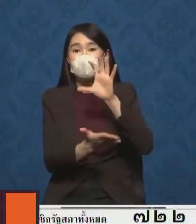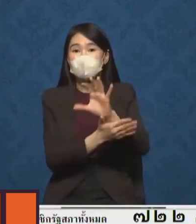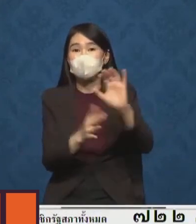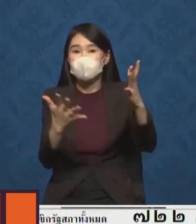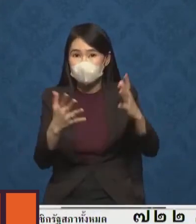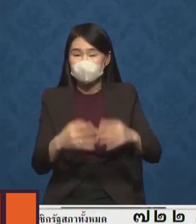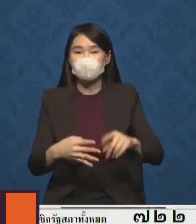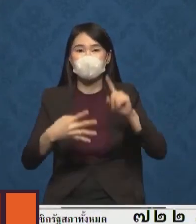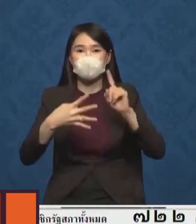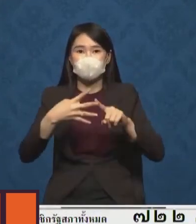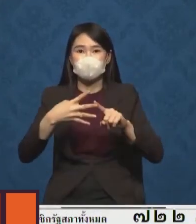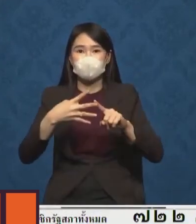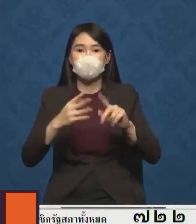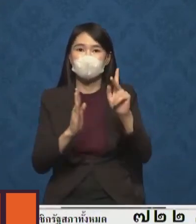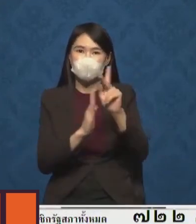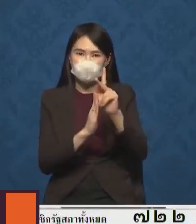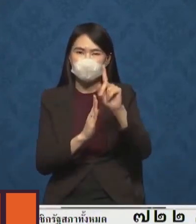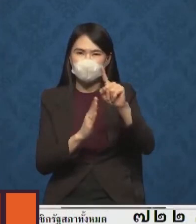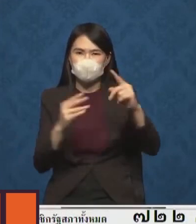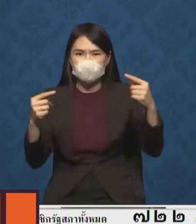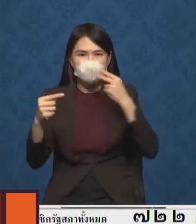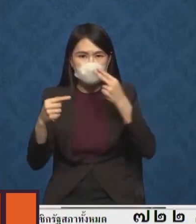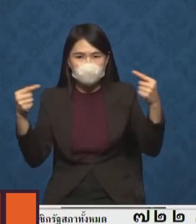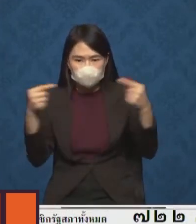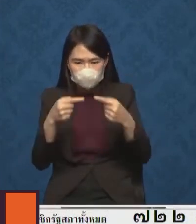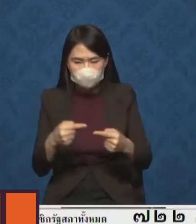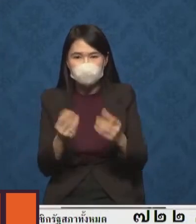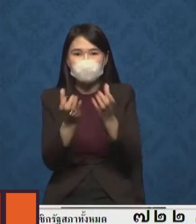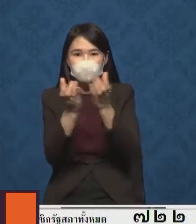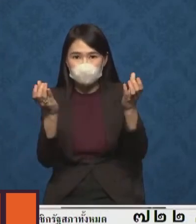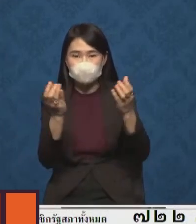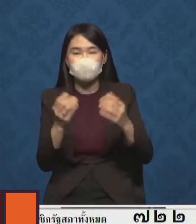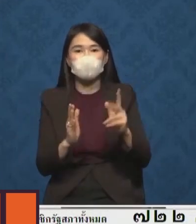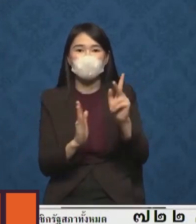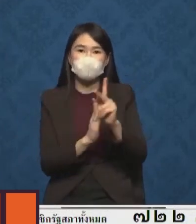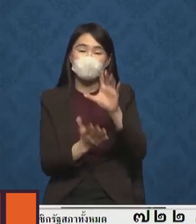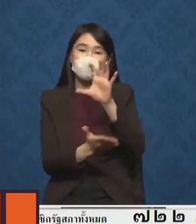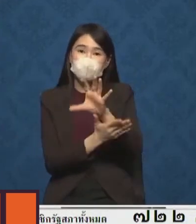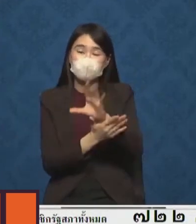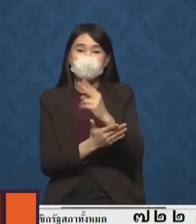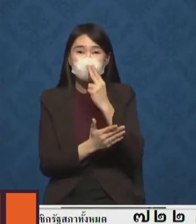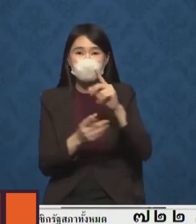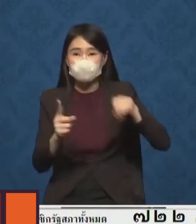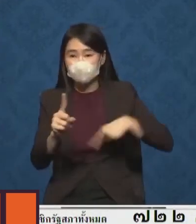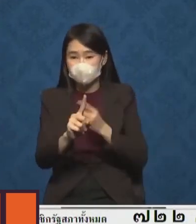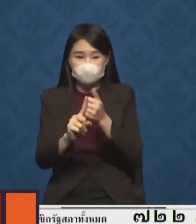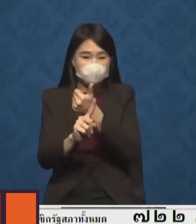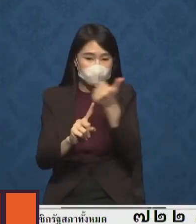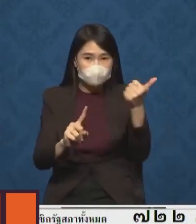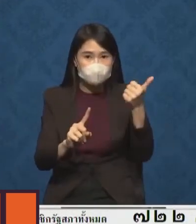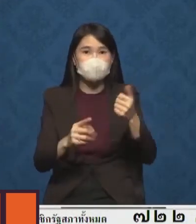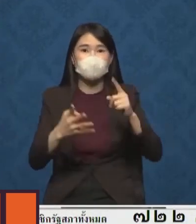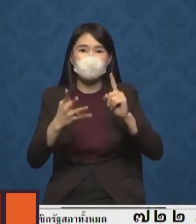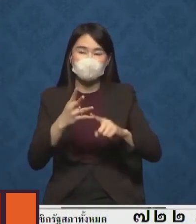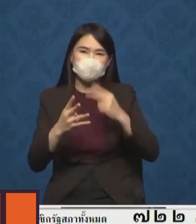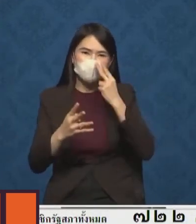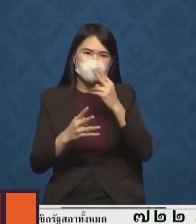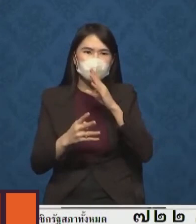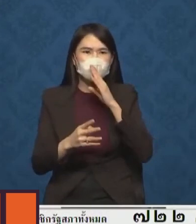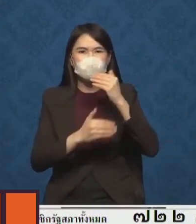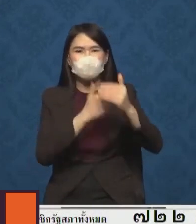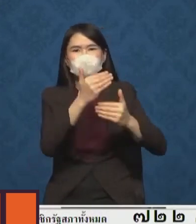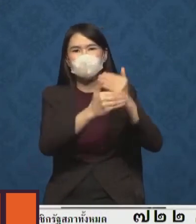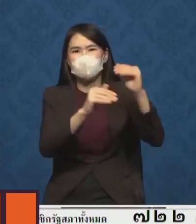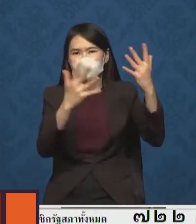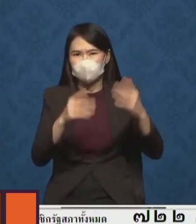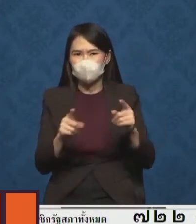บถวนข้อบัครับต้สอดรับคารธ brightที่เขียนเกินเลยไปททานกงวลไม่มทางทจะเดินหนา